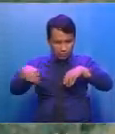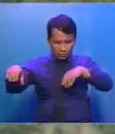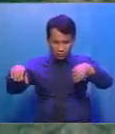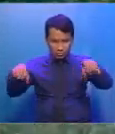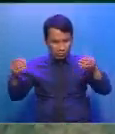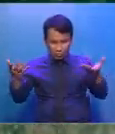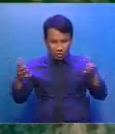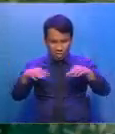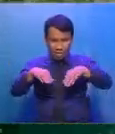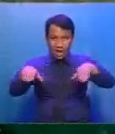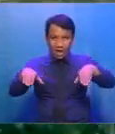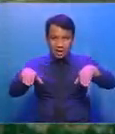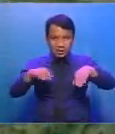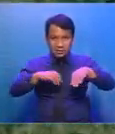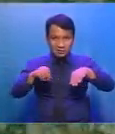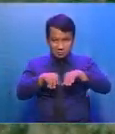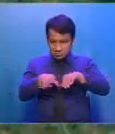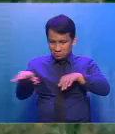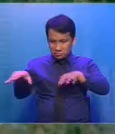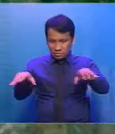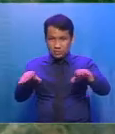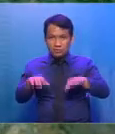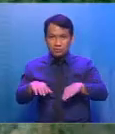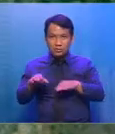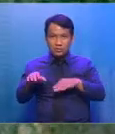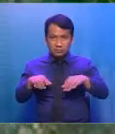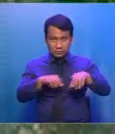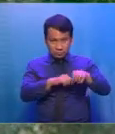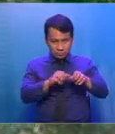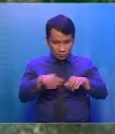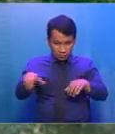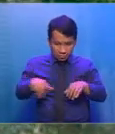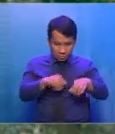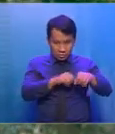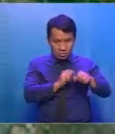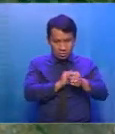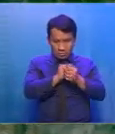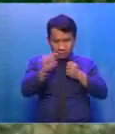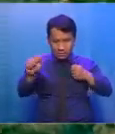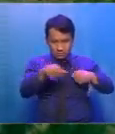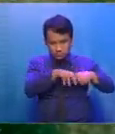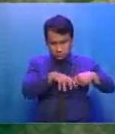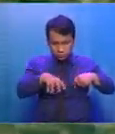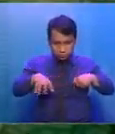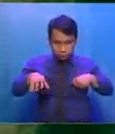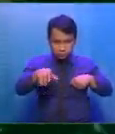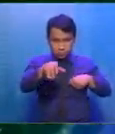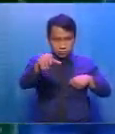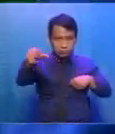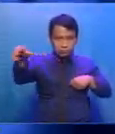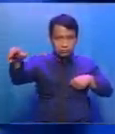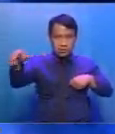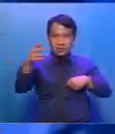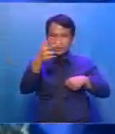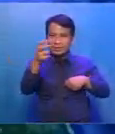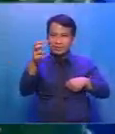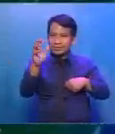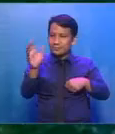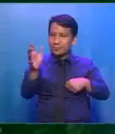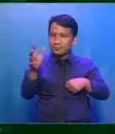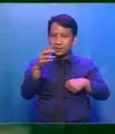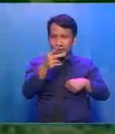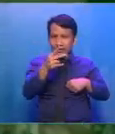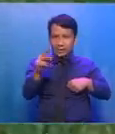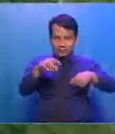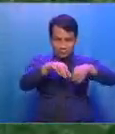pupuntahan ang lahat ng tubig na ito, kundi ang malayong lagusan sa bayan po ng Apari, 350 kilometers